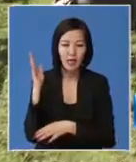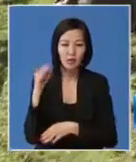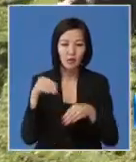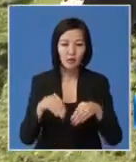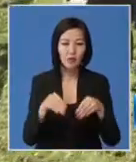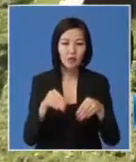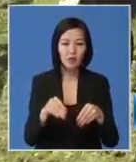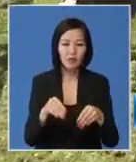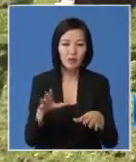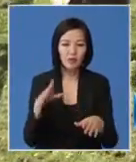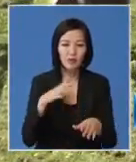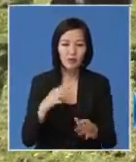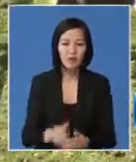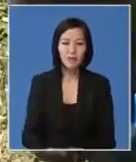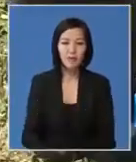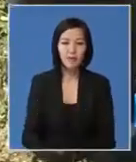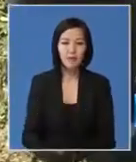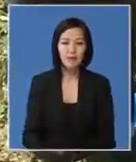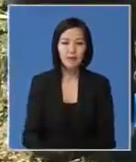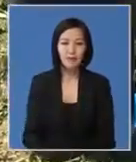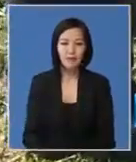отырғызып, көгалдандыруға атсалысты.